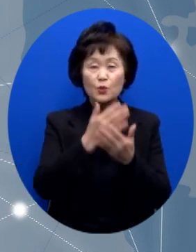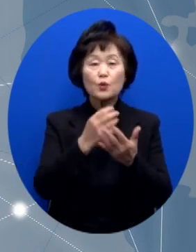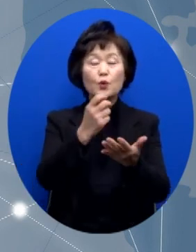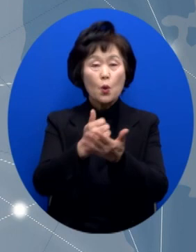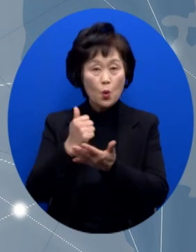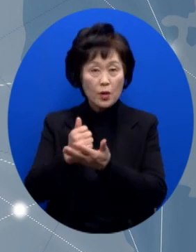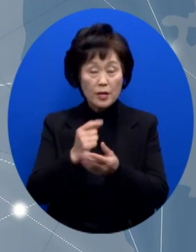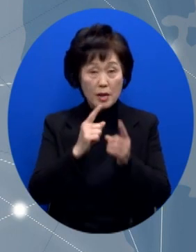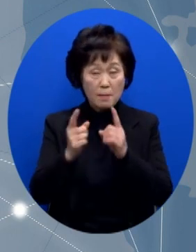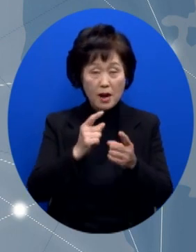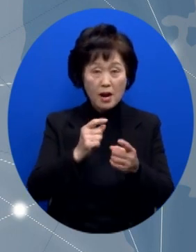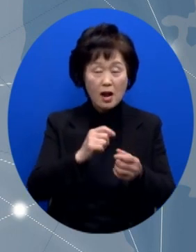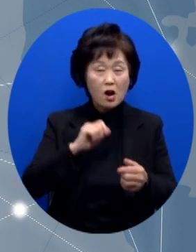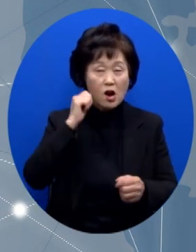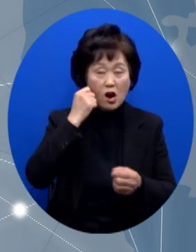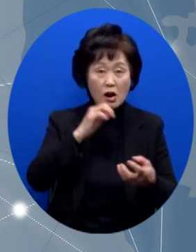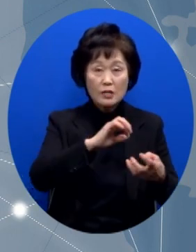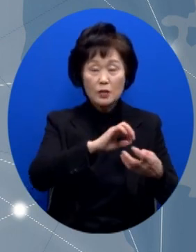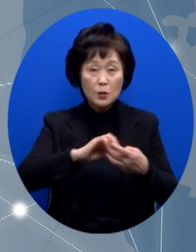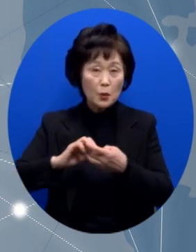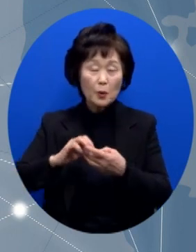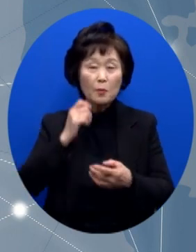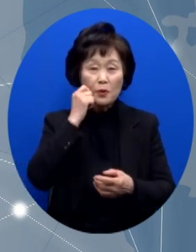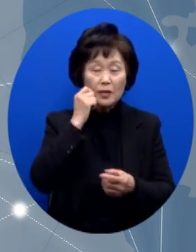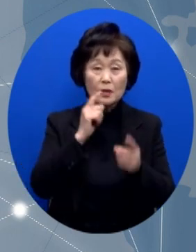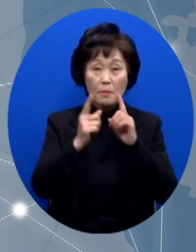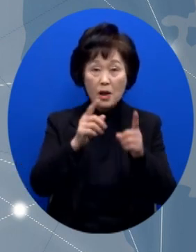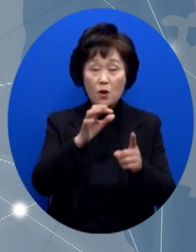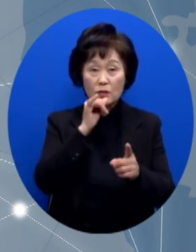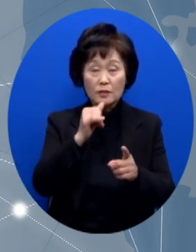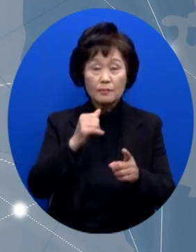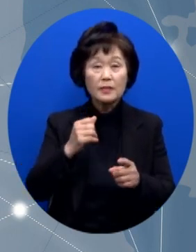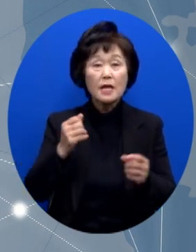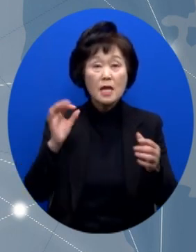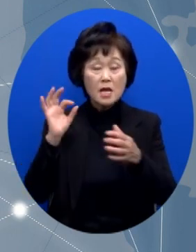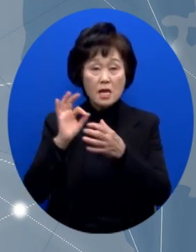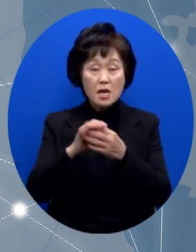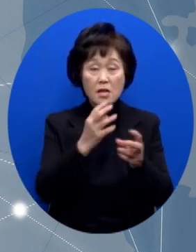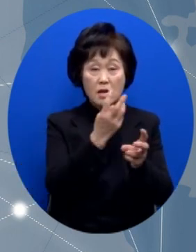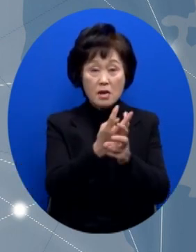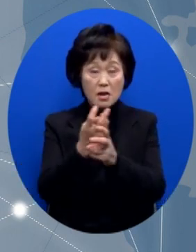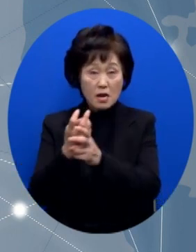입장을 보이고 있는데요. 당국은 2주 가까이 도로를 점거한 트럭 시위대에 대한